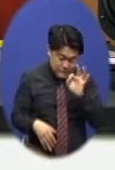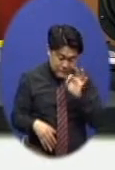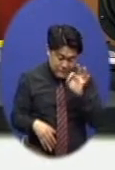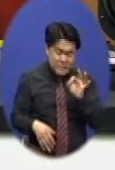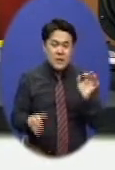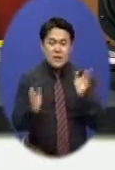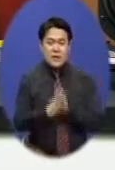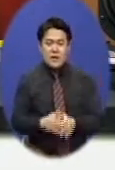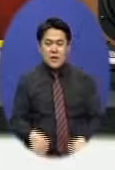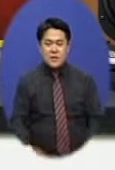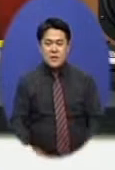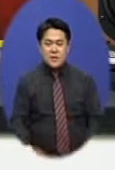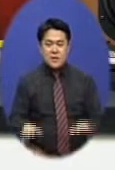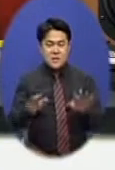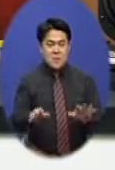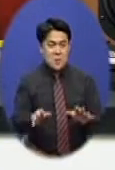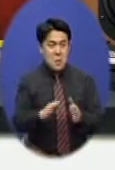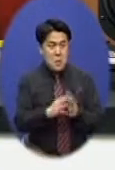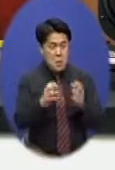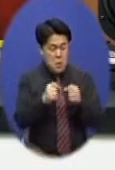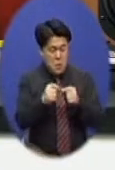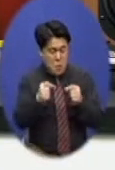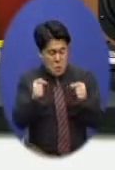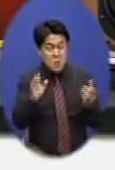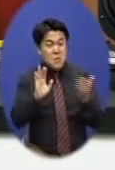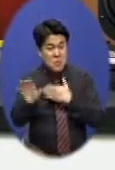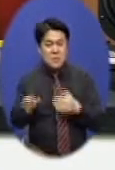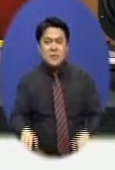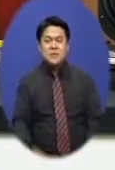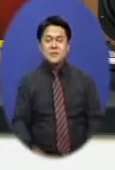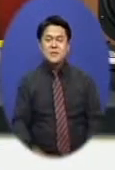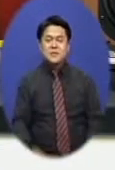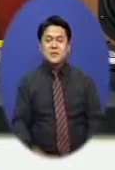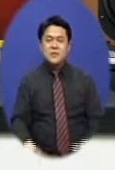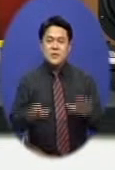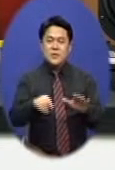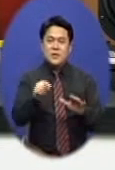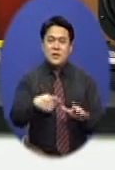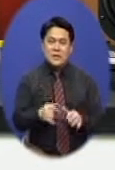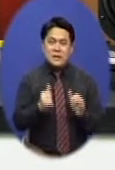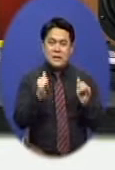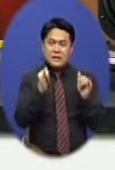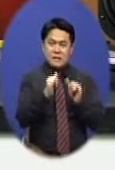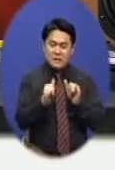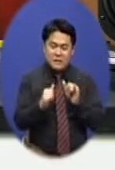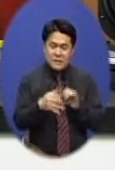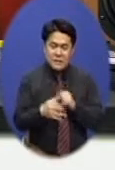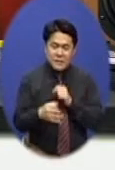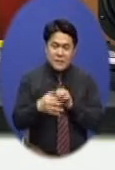세상에. 그 계절이 지금 아, 많이 바뀌었는데. 그러니까요. 그러면은 올해 중에 못 오는 줄 알았어요. 아,